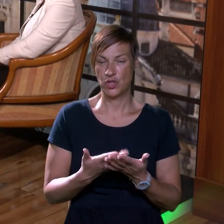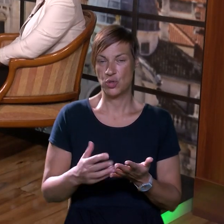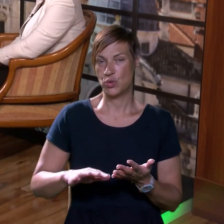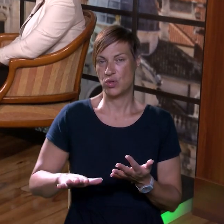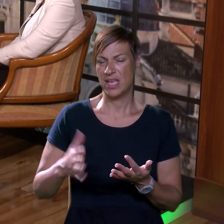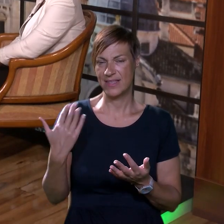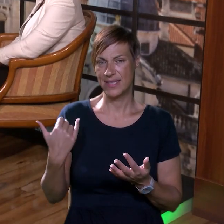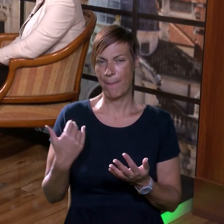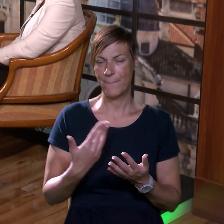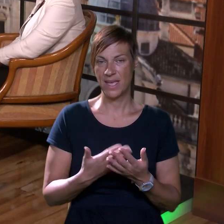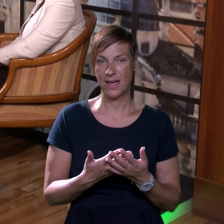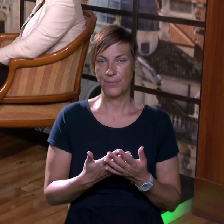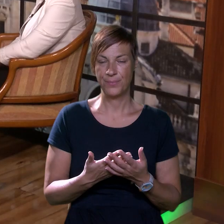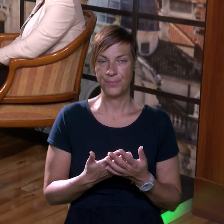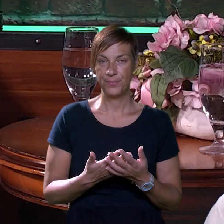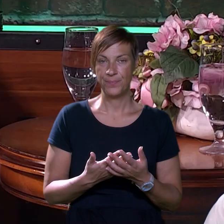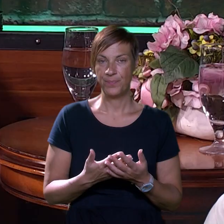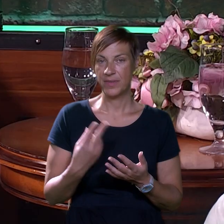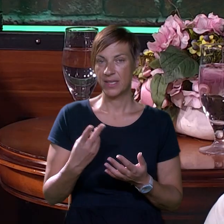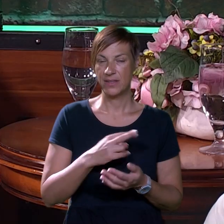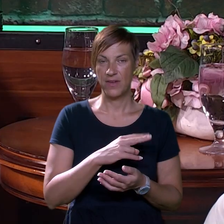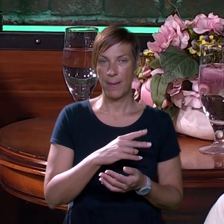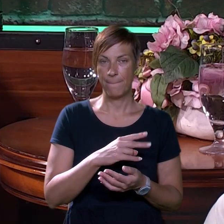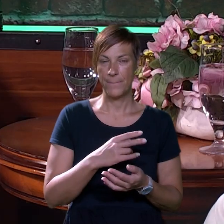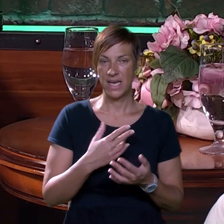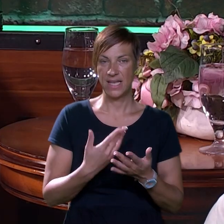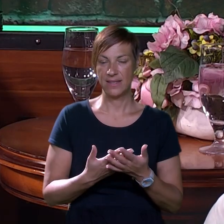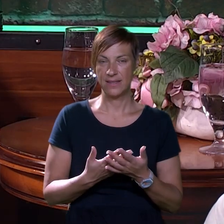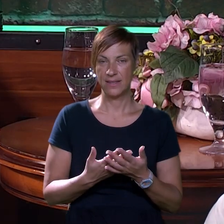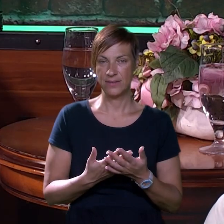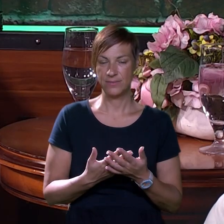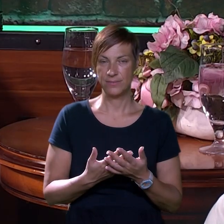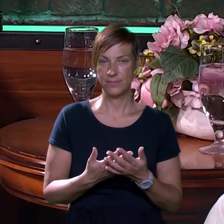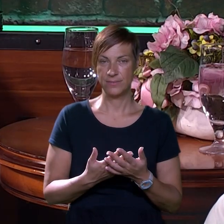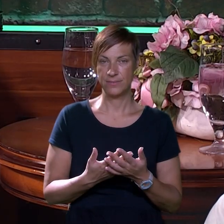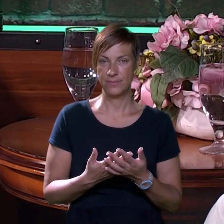to su djeca bila, to su bili dva brata,